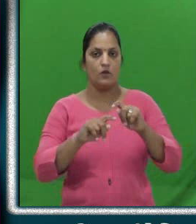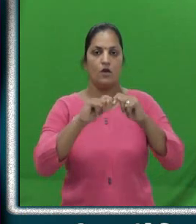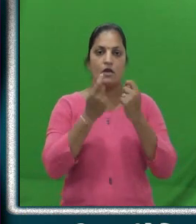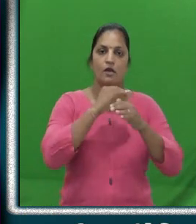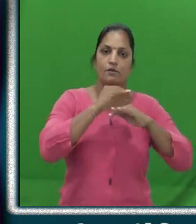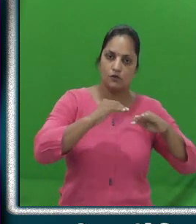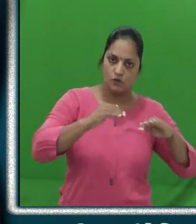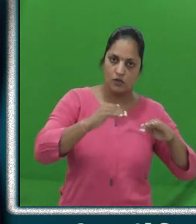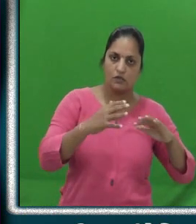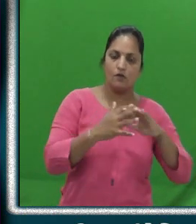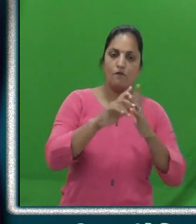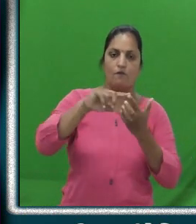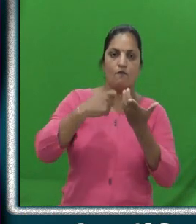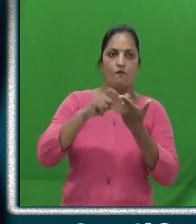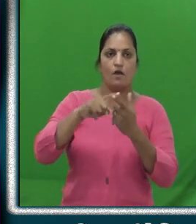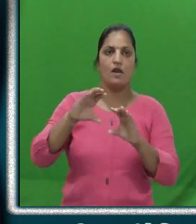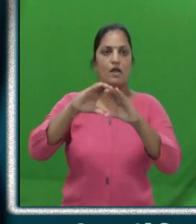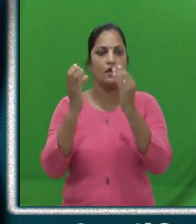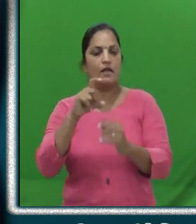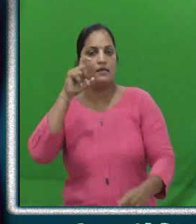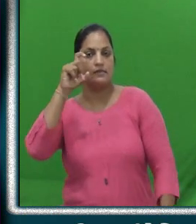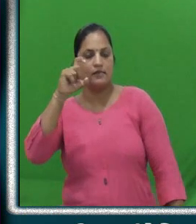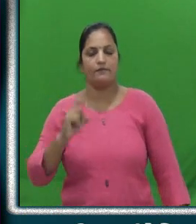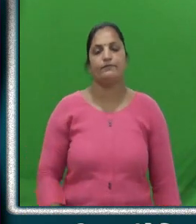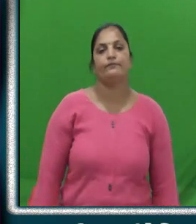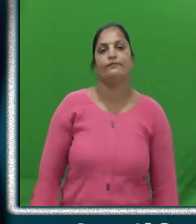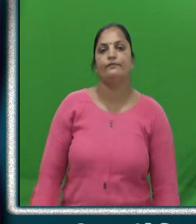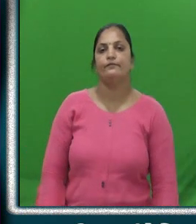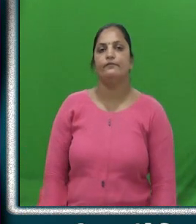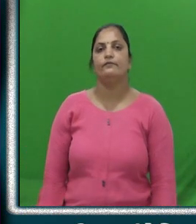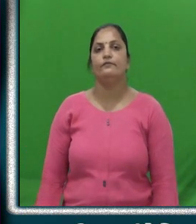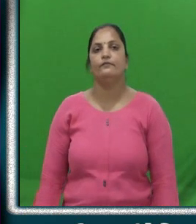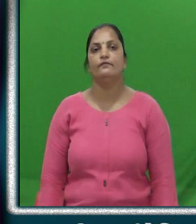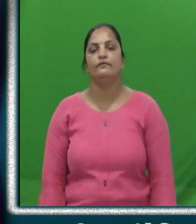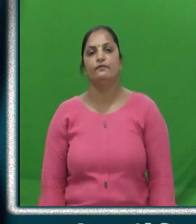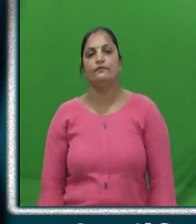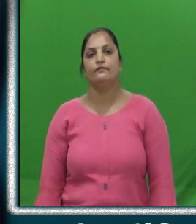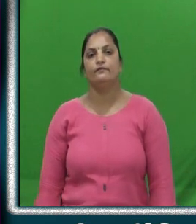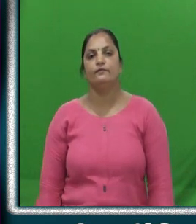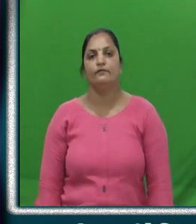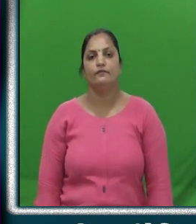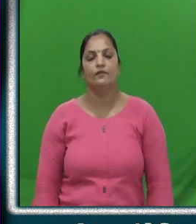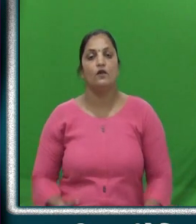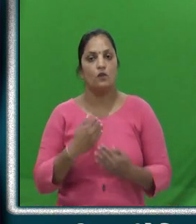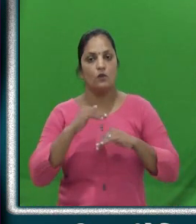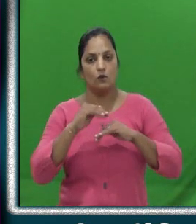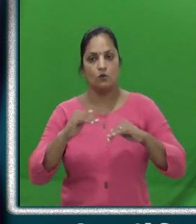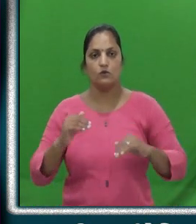સ્ટીમ સ્ટુડન્ટ વેર ઇન ક્લાસ સેવન બરાબર અરુણની